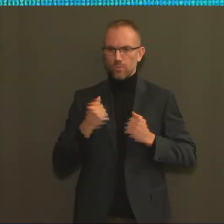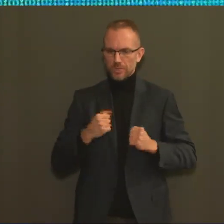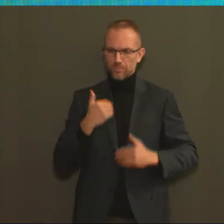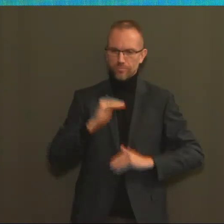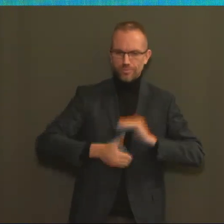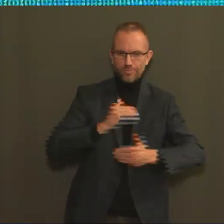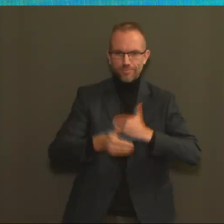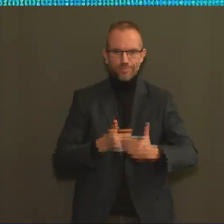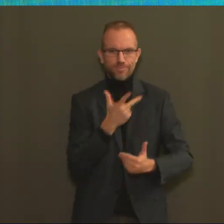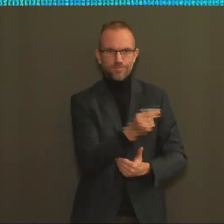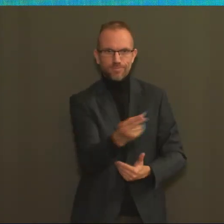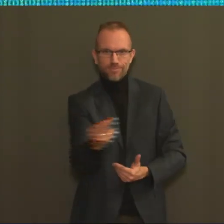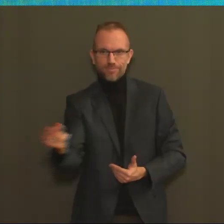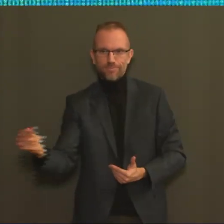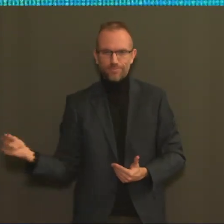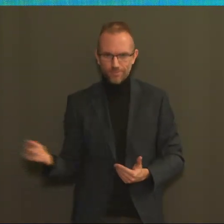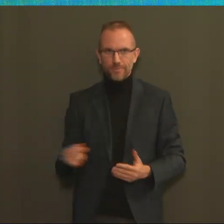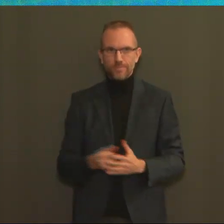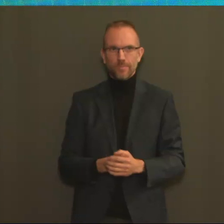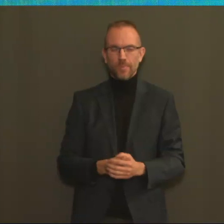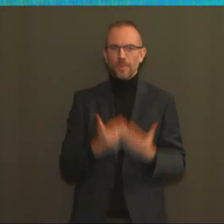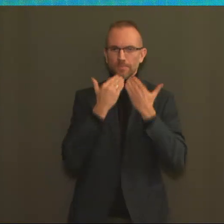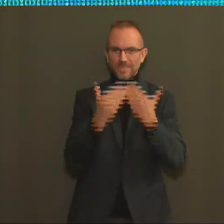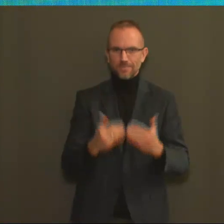conditie merci